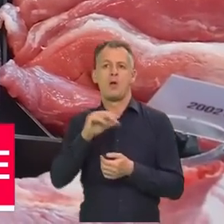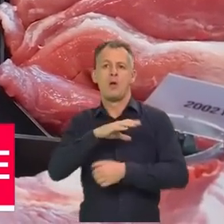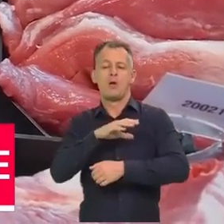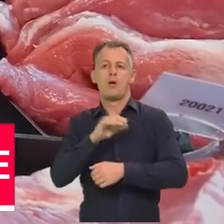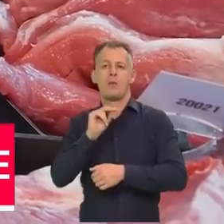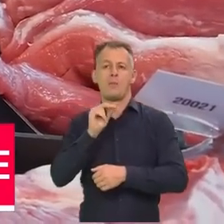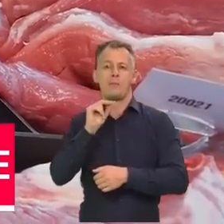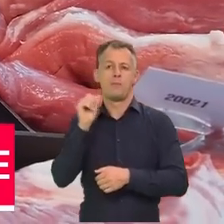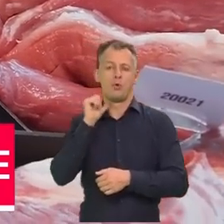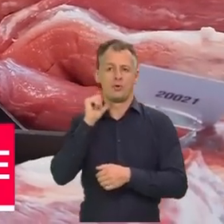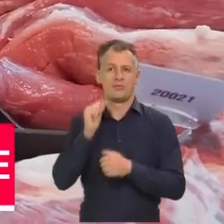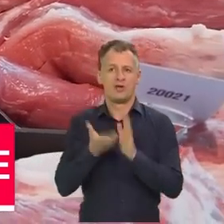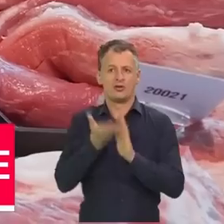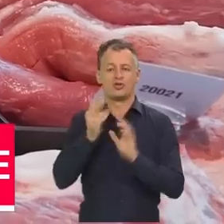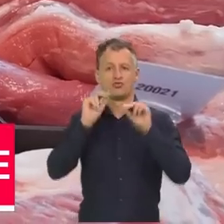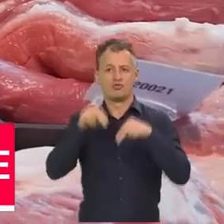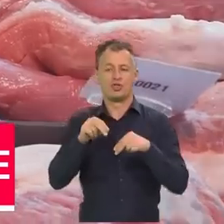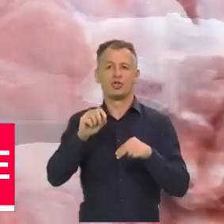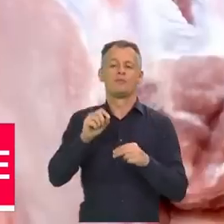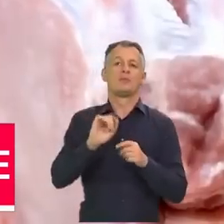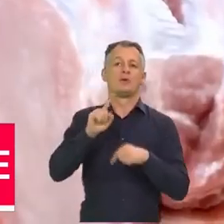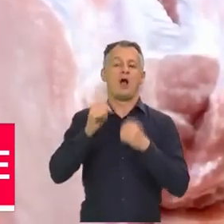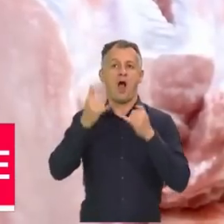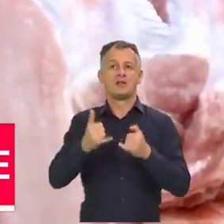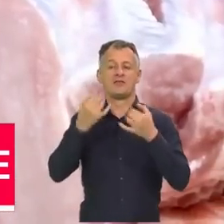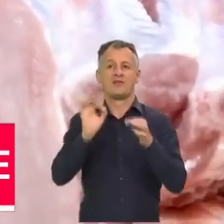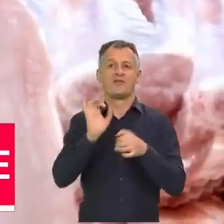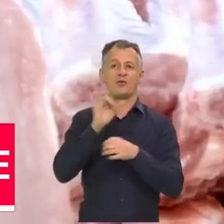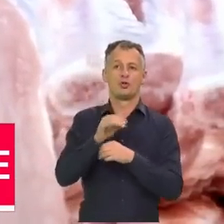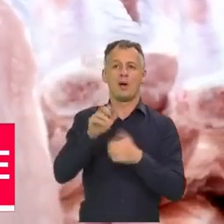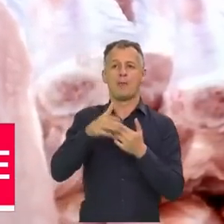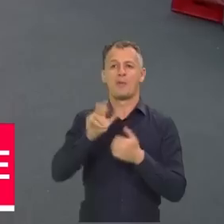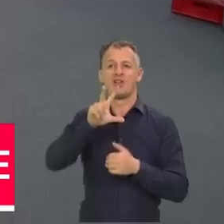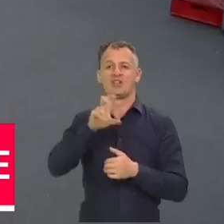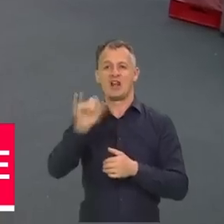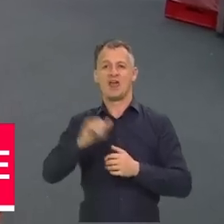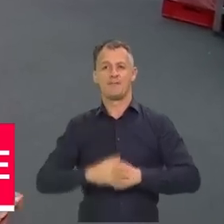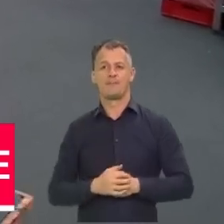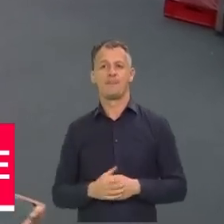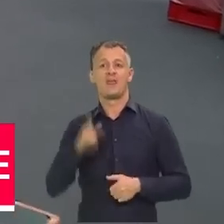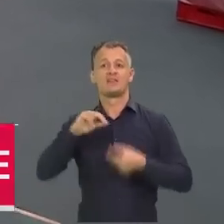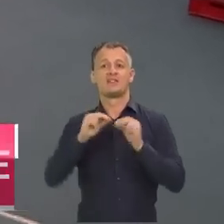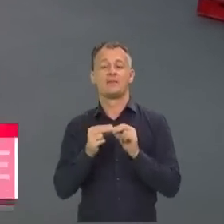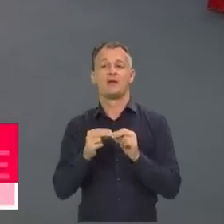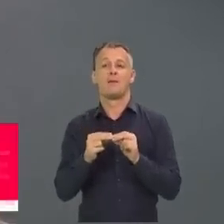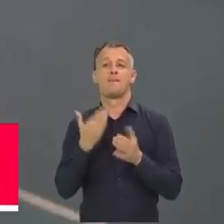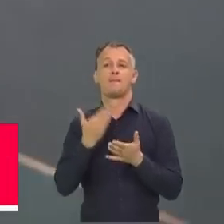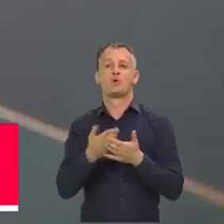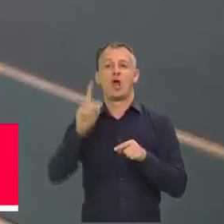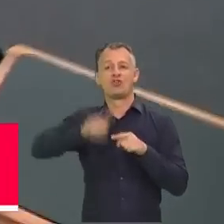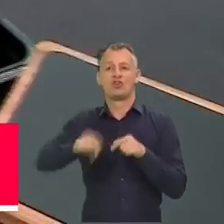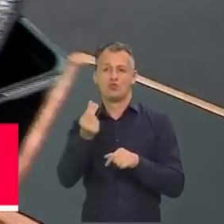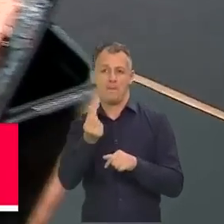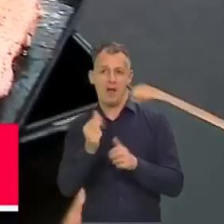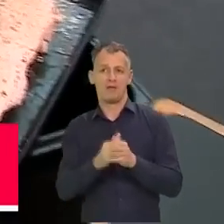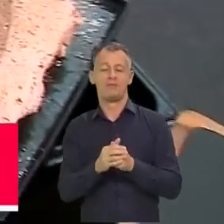În 2022, prețul a ajuns la 25 de lei, ca astăzi să fie vândut cu aproape 30 de lei. Asta înseamnă că pentru acea sumă de bani, românii